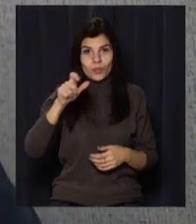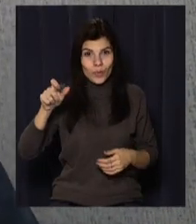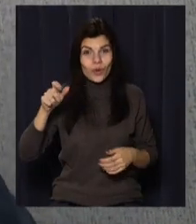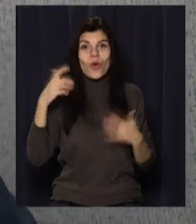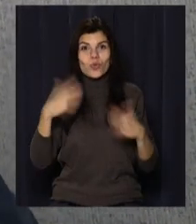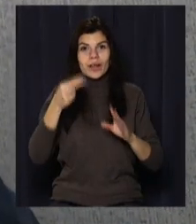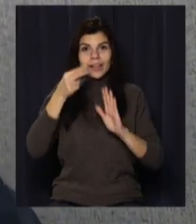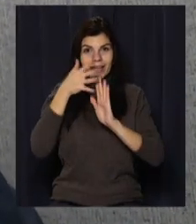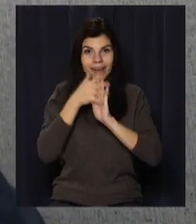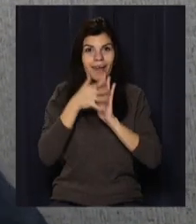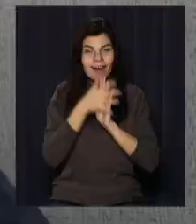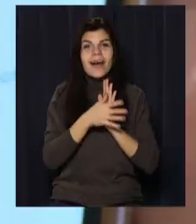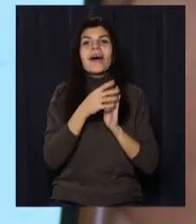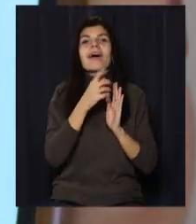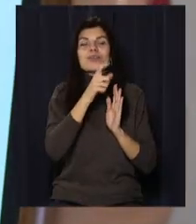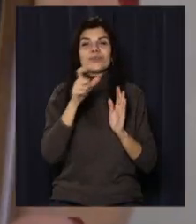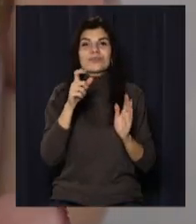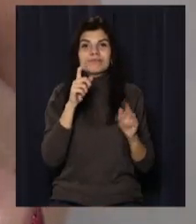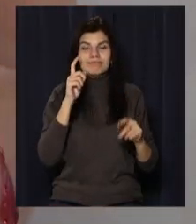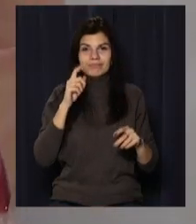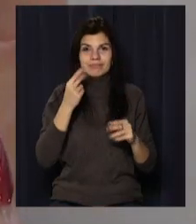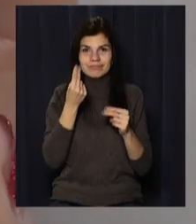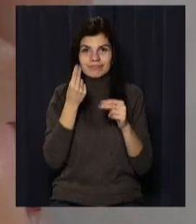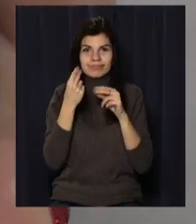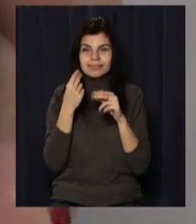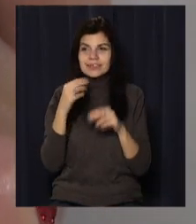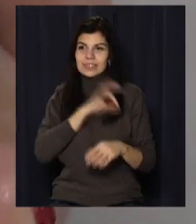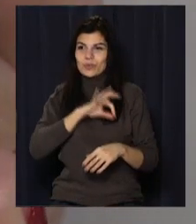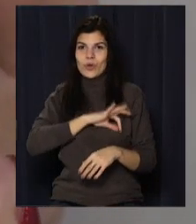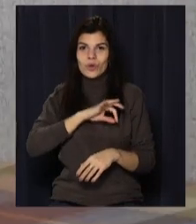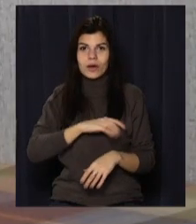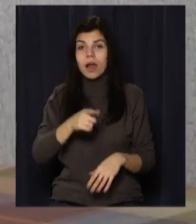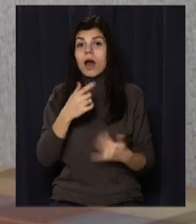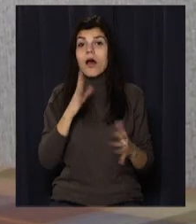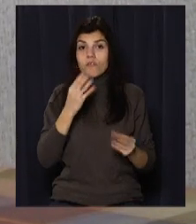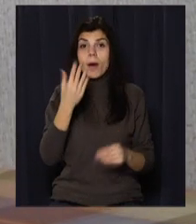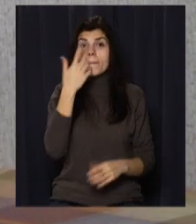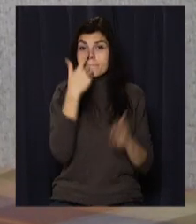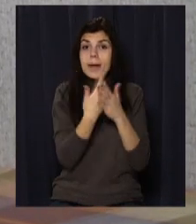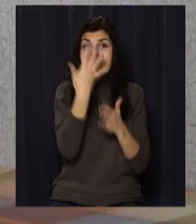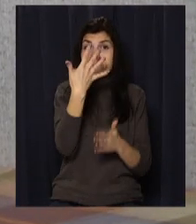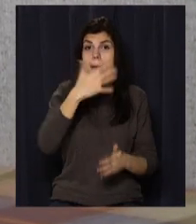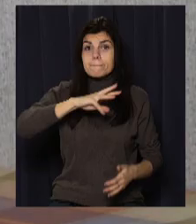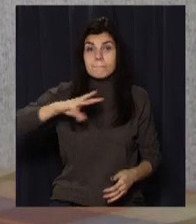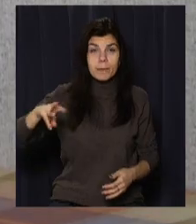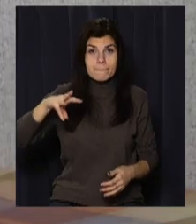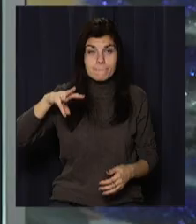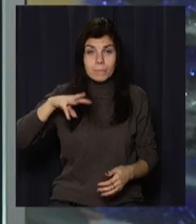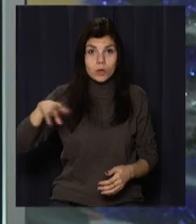банківські рахунки відкрили понад майже 5 мільйонів людей. Ще 4 мільйони зареєструвалися на отримання коштів.